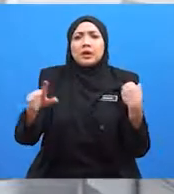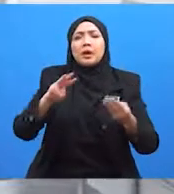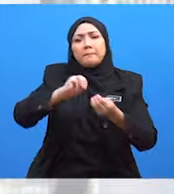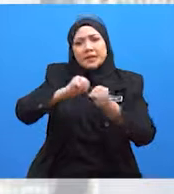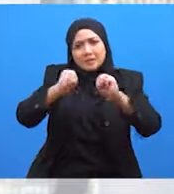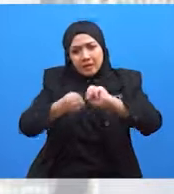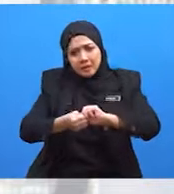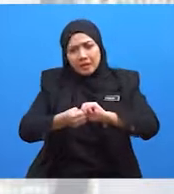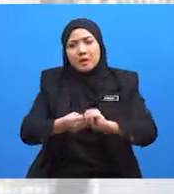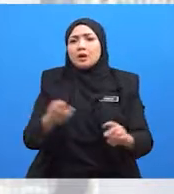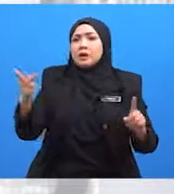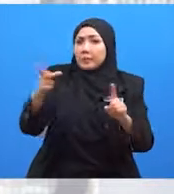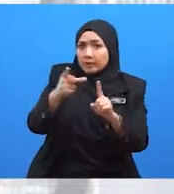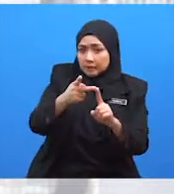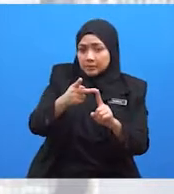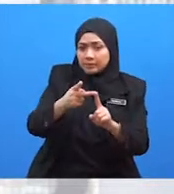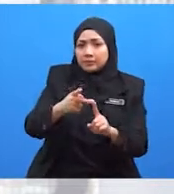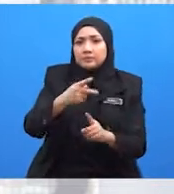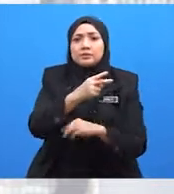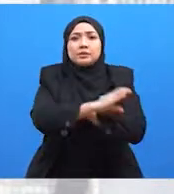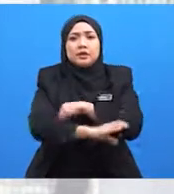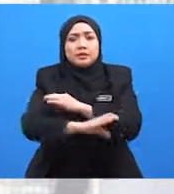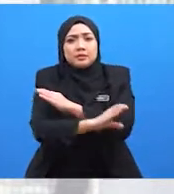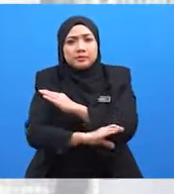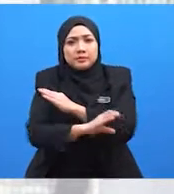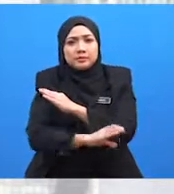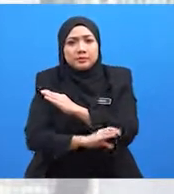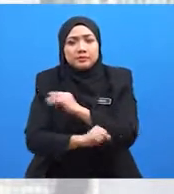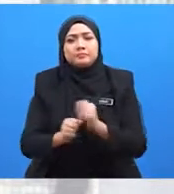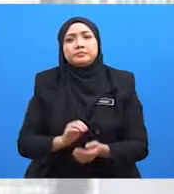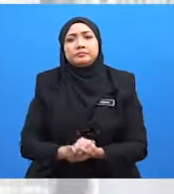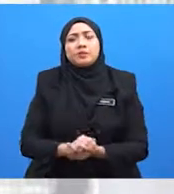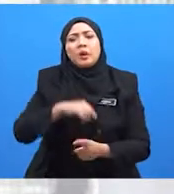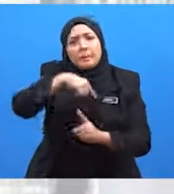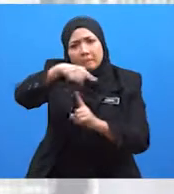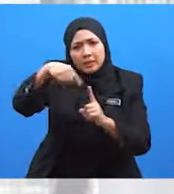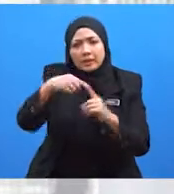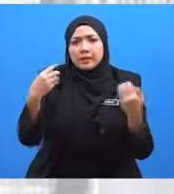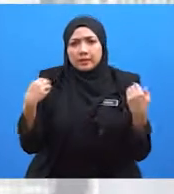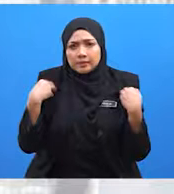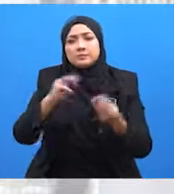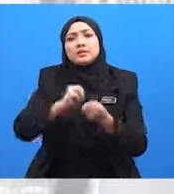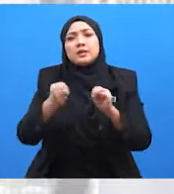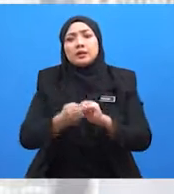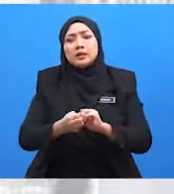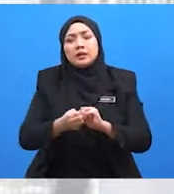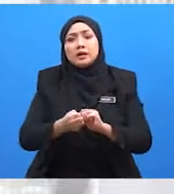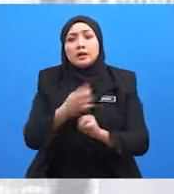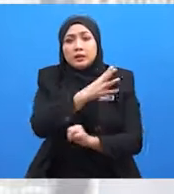negara. Jadi, bila ada masalah, mestilah ada cara